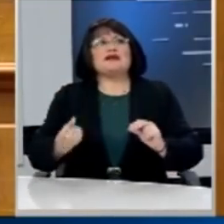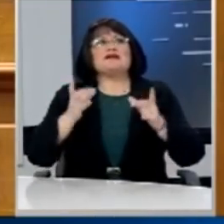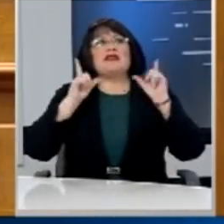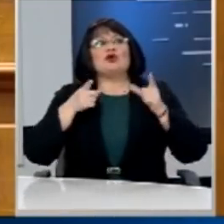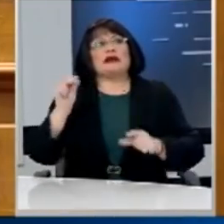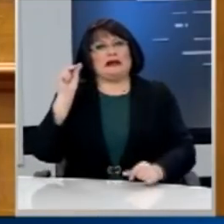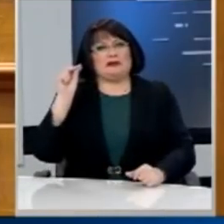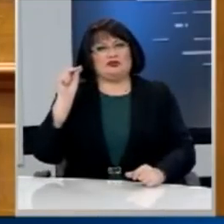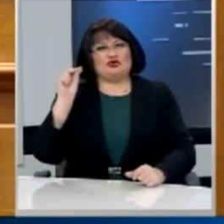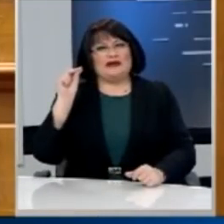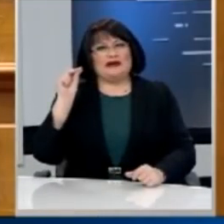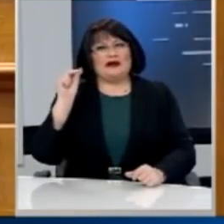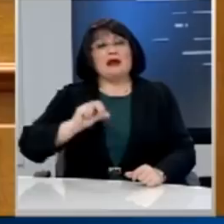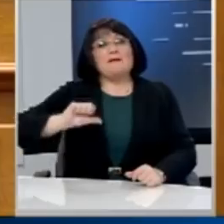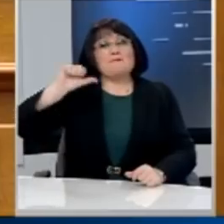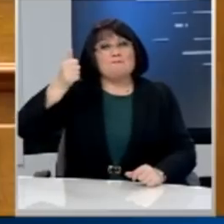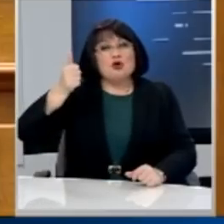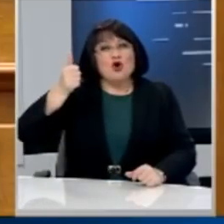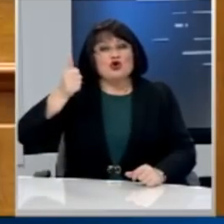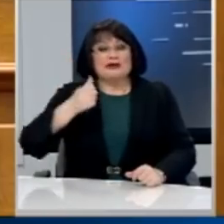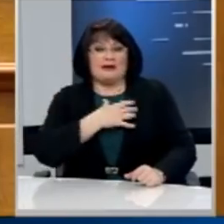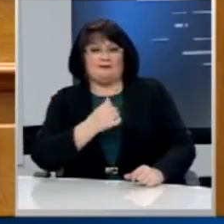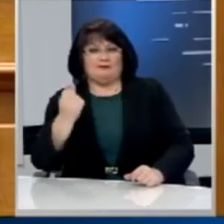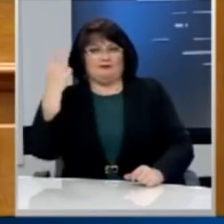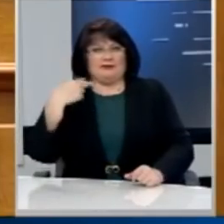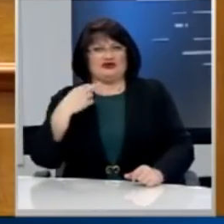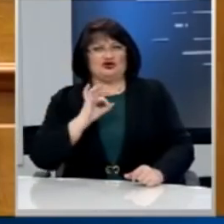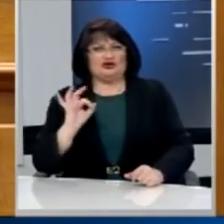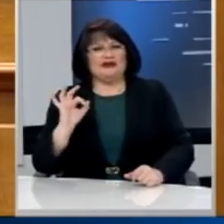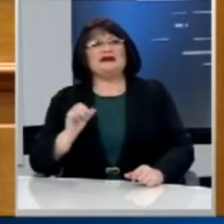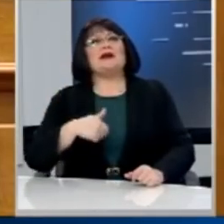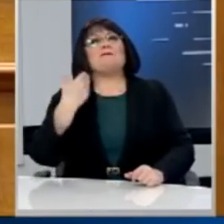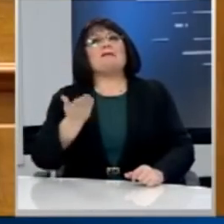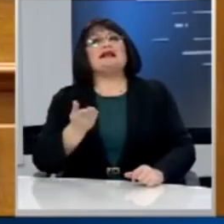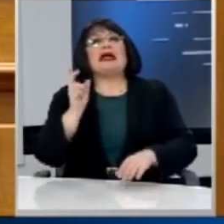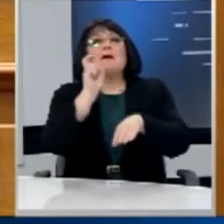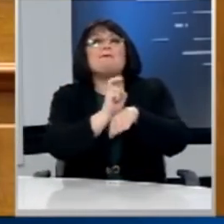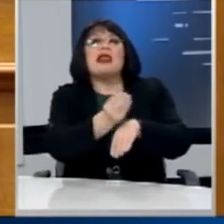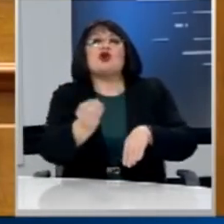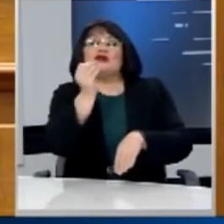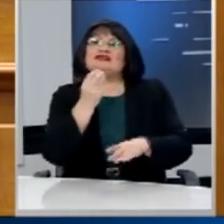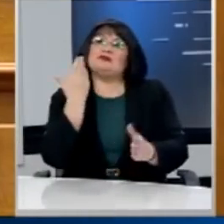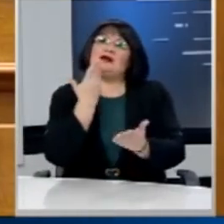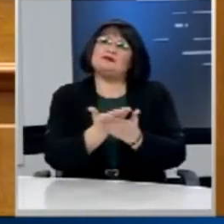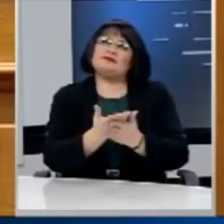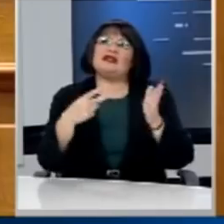Δημοκρατίας ήταν πρώτα να κερδίσουμε αξιοπιστία και μετά να διεκδικήσουμε μείωση των πλεονασμάτων